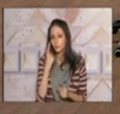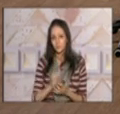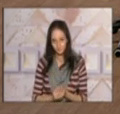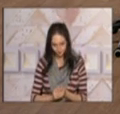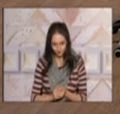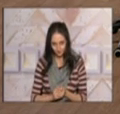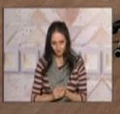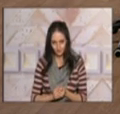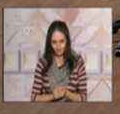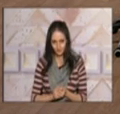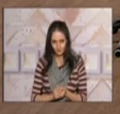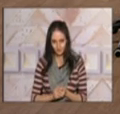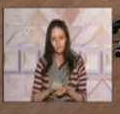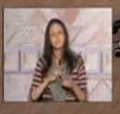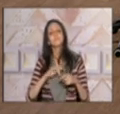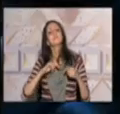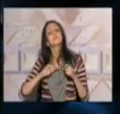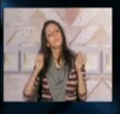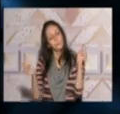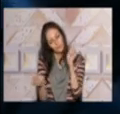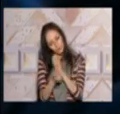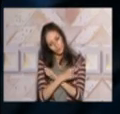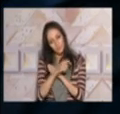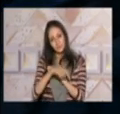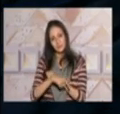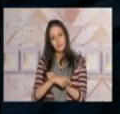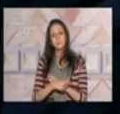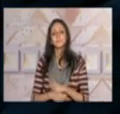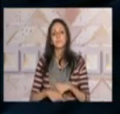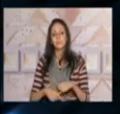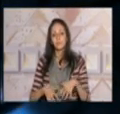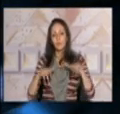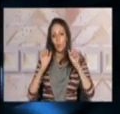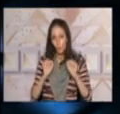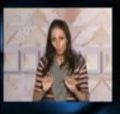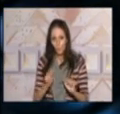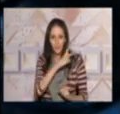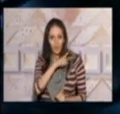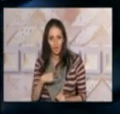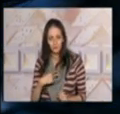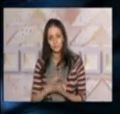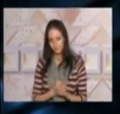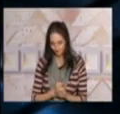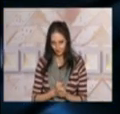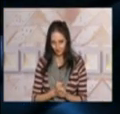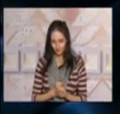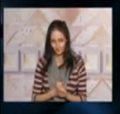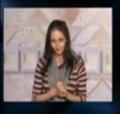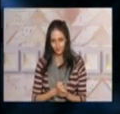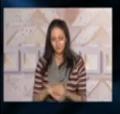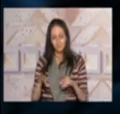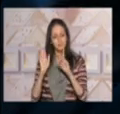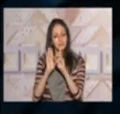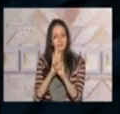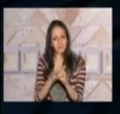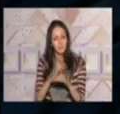فردية وتحولت إلى مؤسسية في النسخة الثانية، لأن لقينا برضو أن الأفكار الفردية محتاجة دعم قوي جدا. صحيح. جدا وضخم جدا